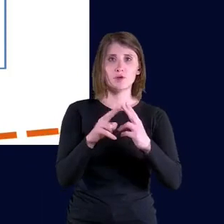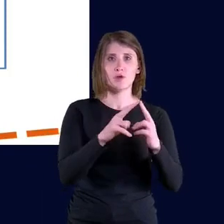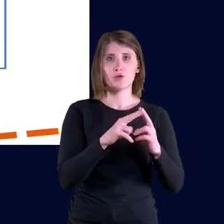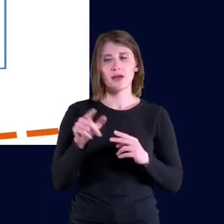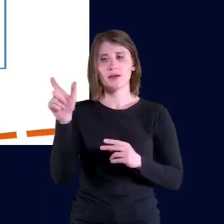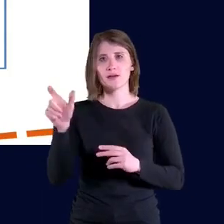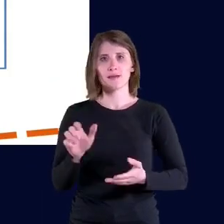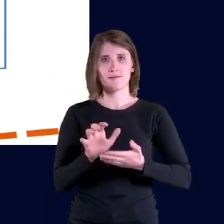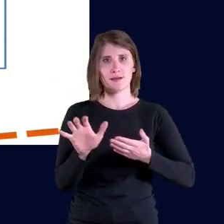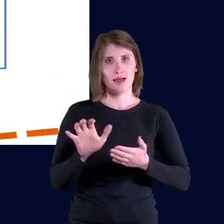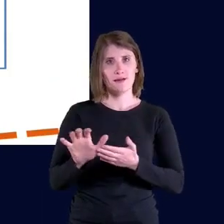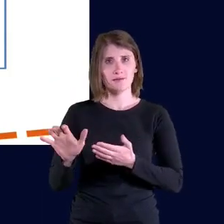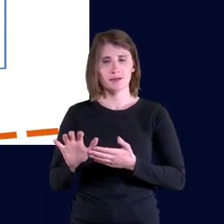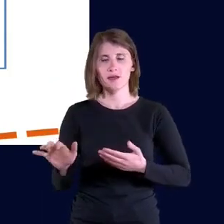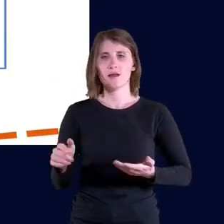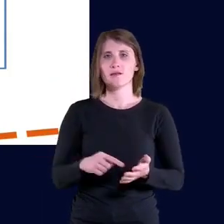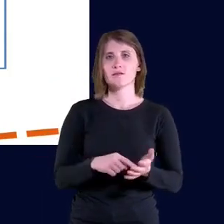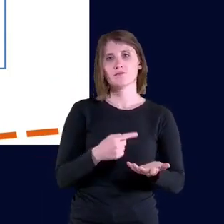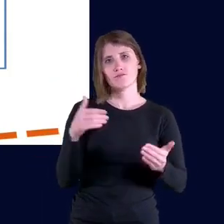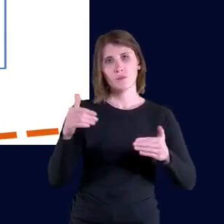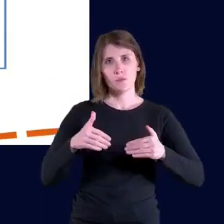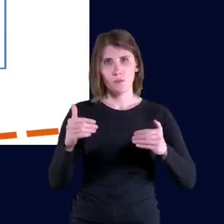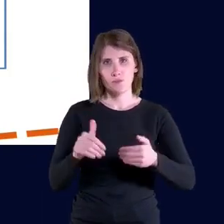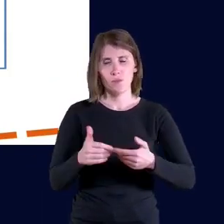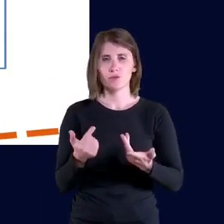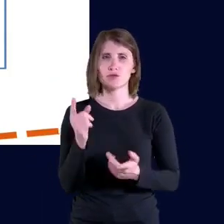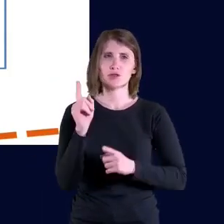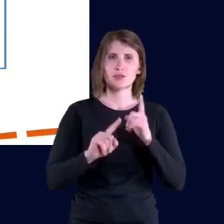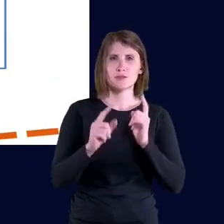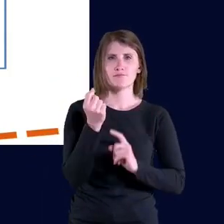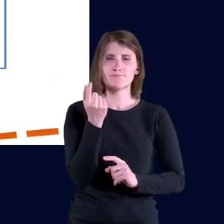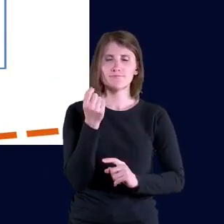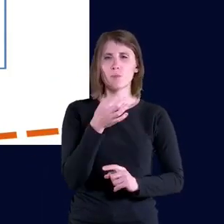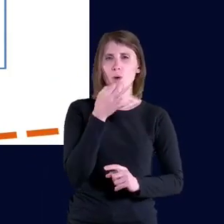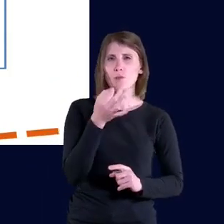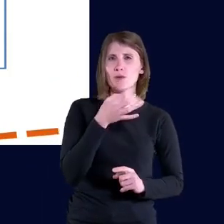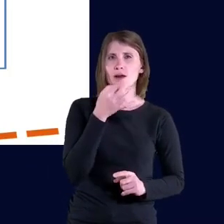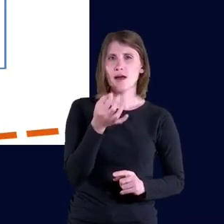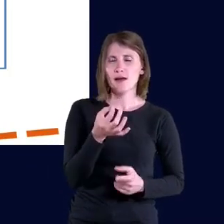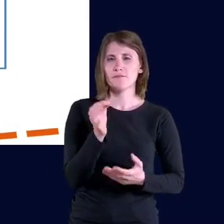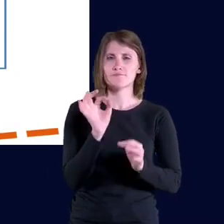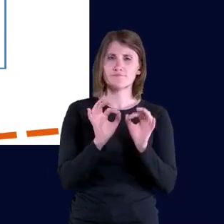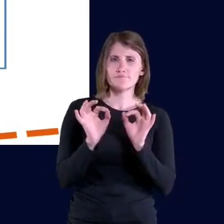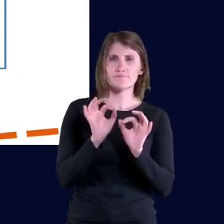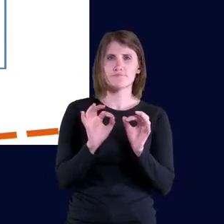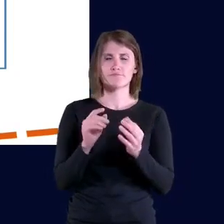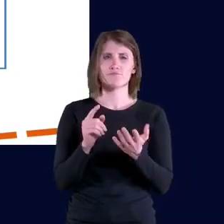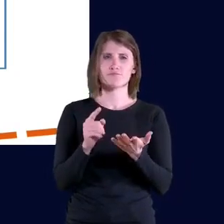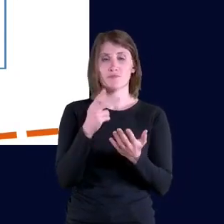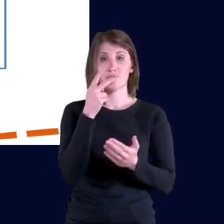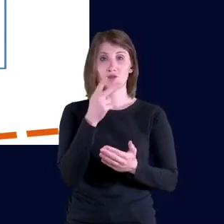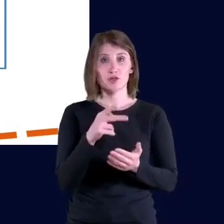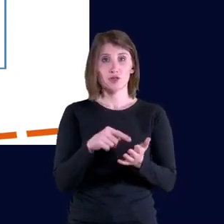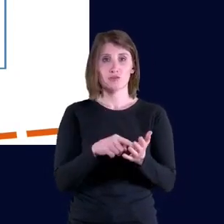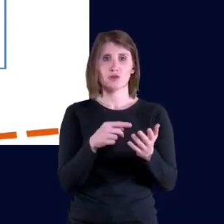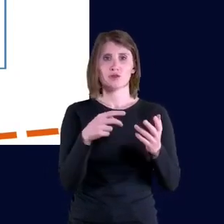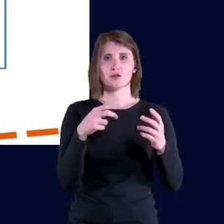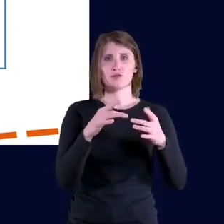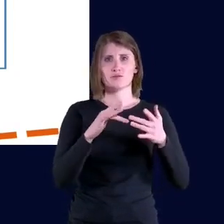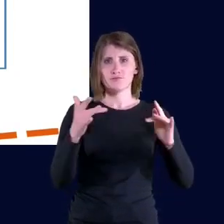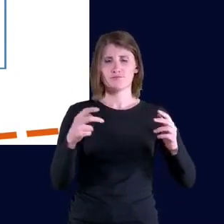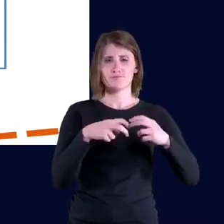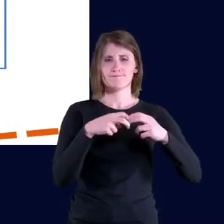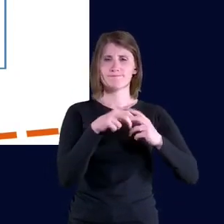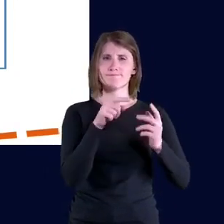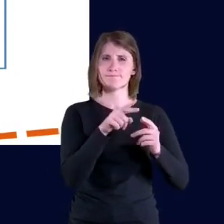właśnie z wydaw cóż mąż możliwe jest drobne jakieś skorygowanie jeśli niespójne zapisów na stronach internetowych